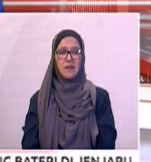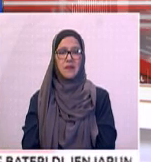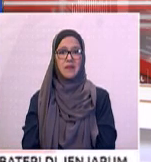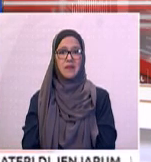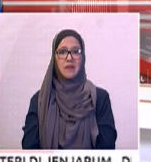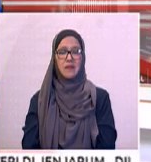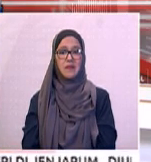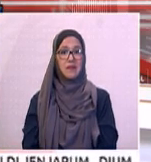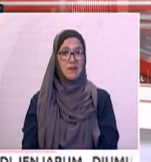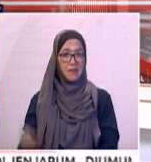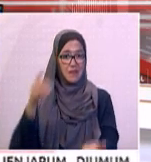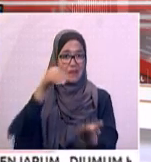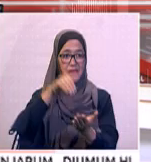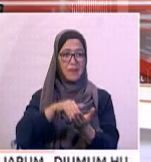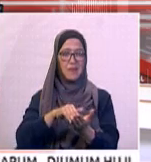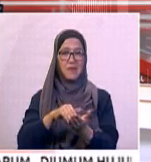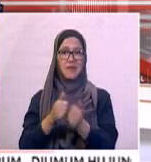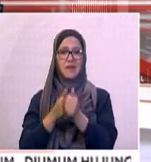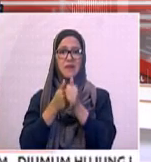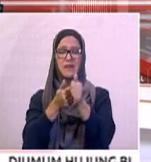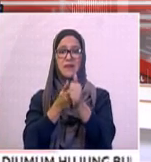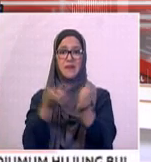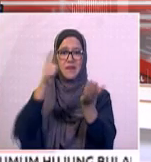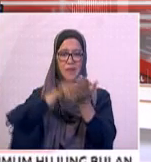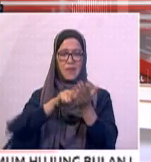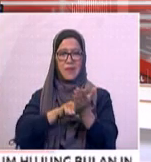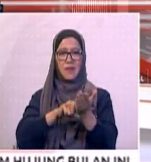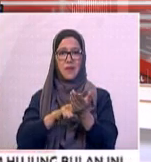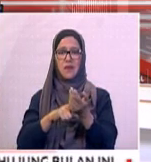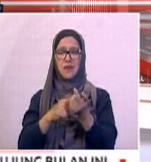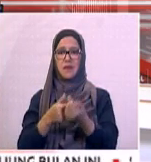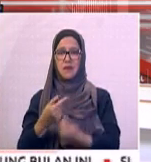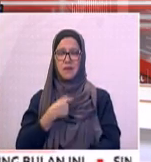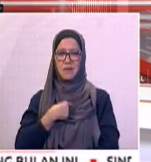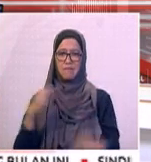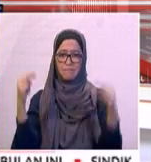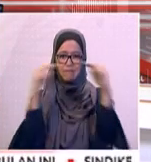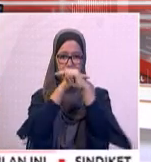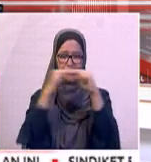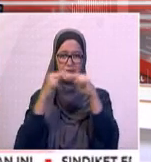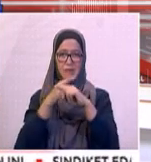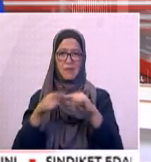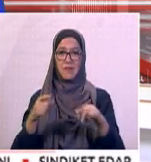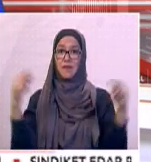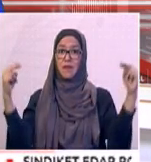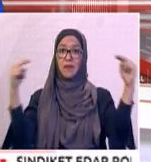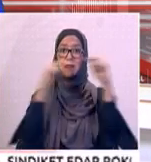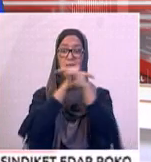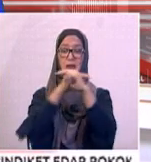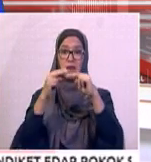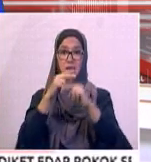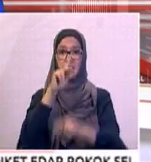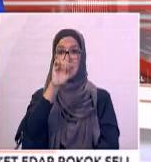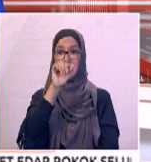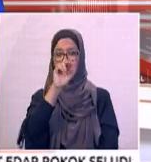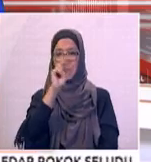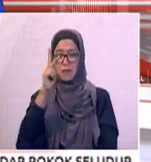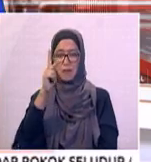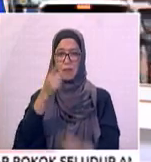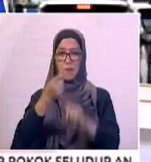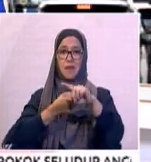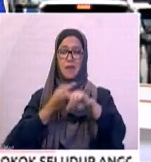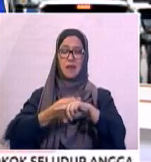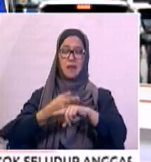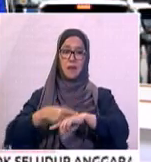Baik, sekali lagi kita ikuti keadaan trafik semasa dalam negara. Lebuh Raya Kuala Lumpur Karak KLK yang menjadi laluan utama dari pantai barat